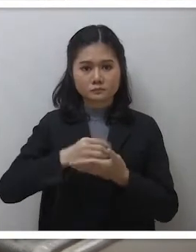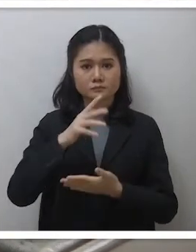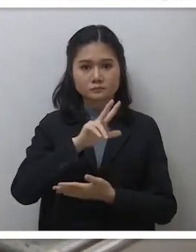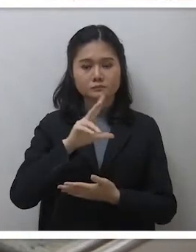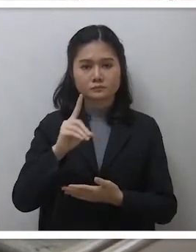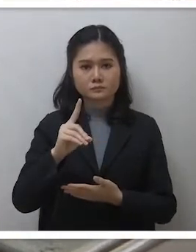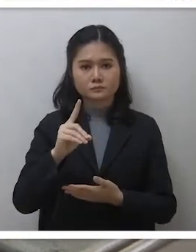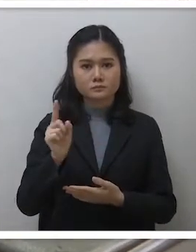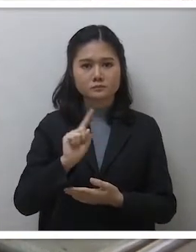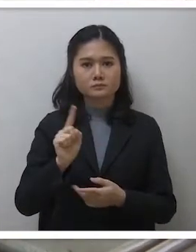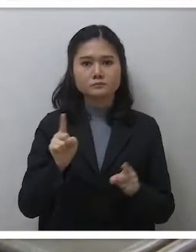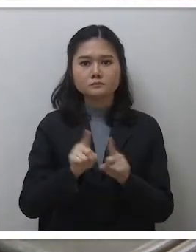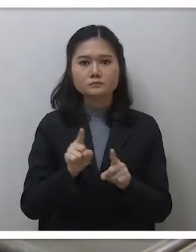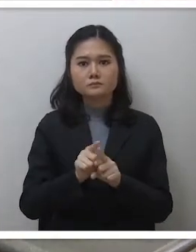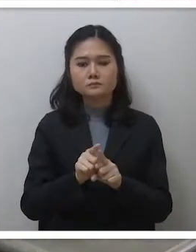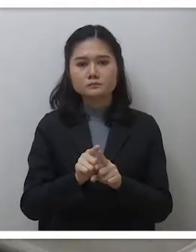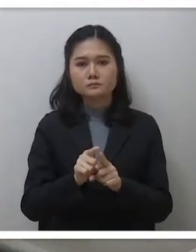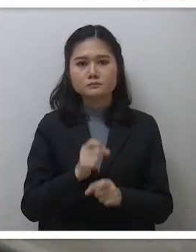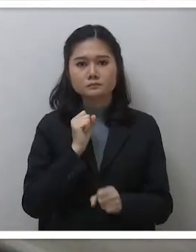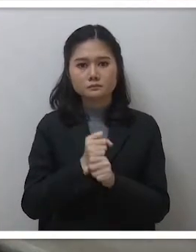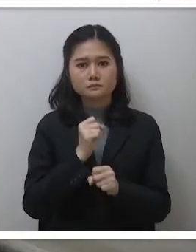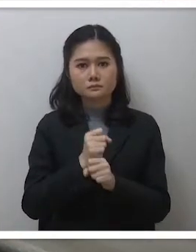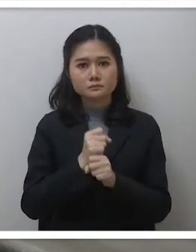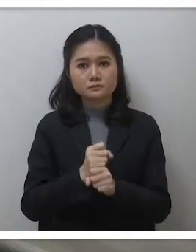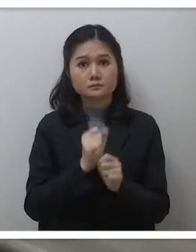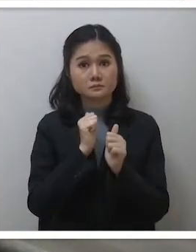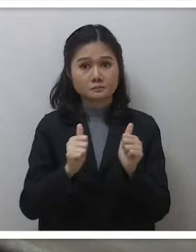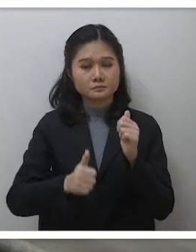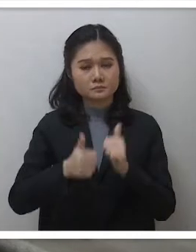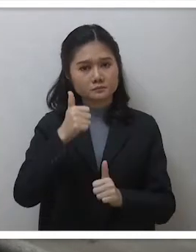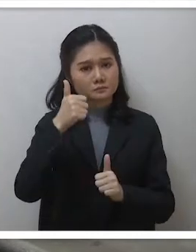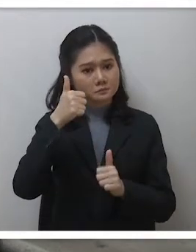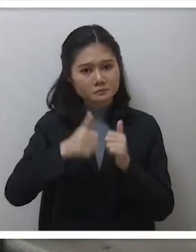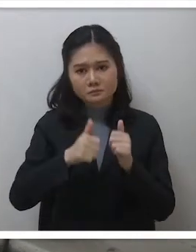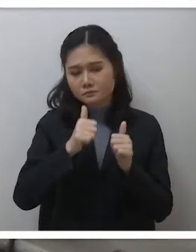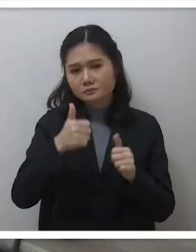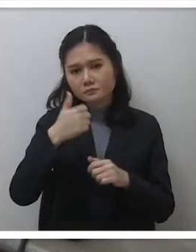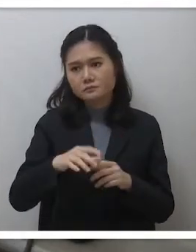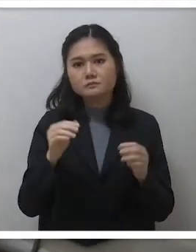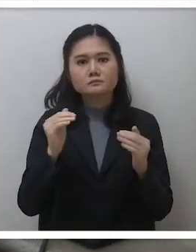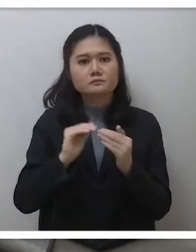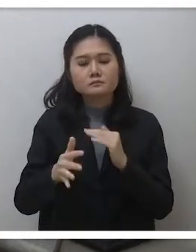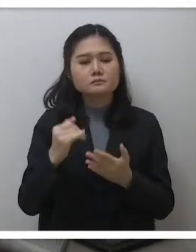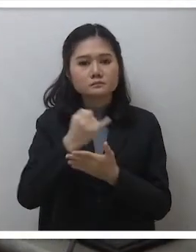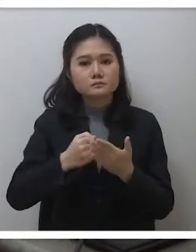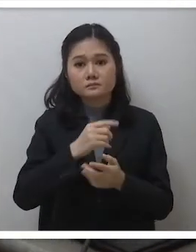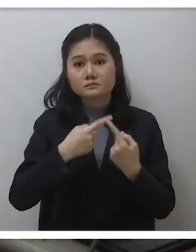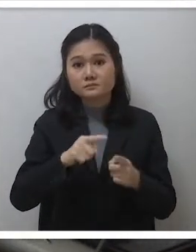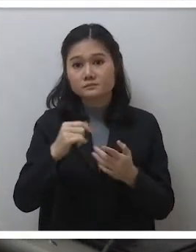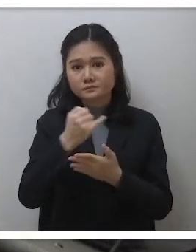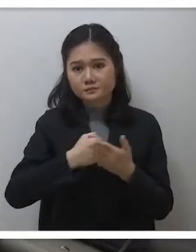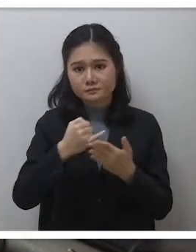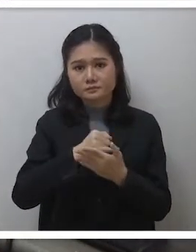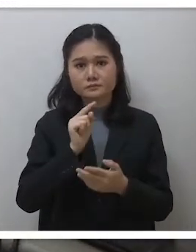ติจะไม่สามารถที่จะทำออกมาได้ดีเท่ากับ2มิติเท่ากับการวาดเพียงแต่ว่าการวาดเนี่ยอาจจะ